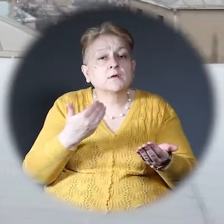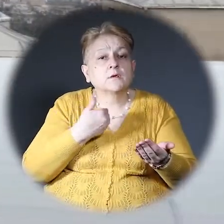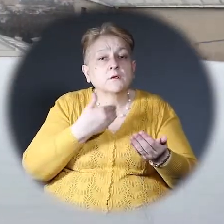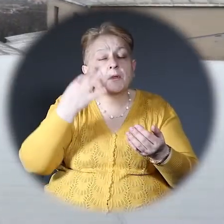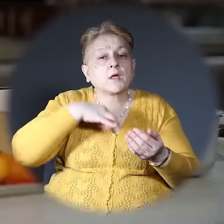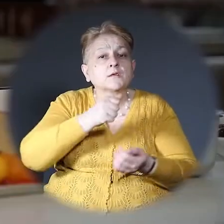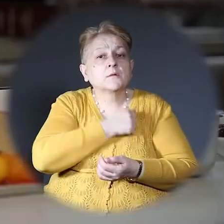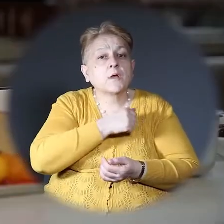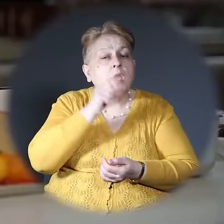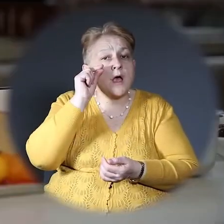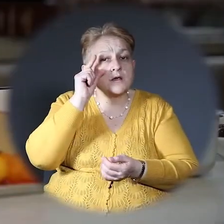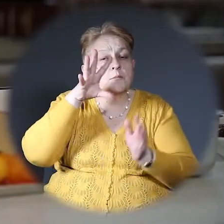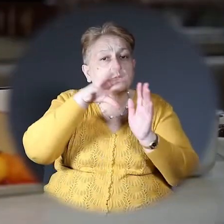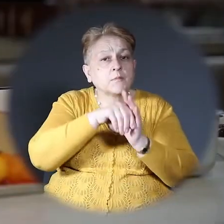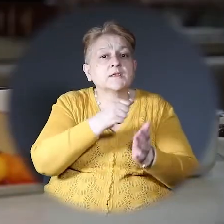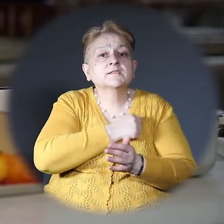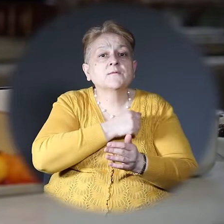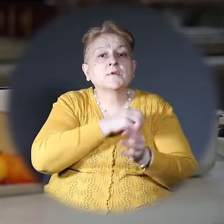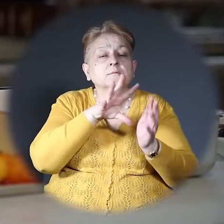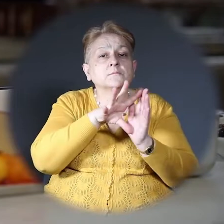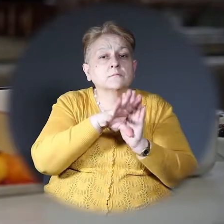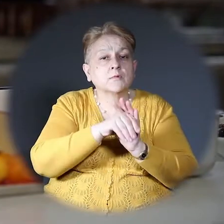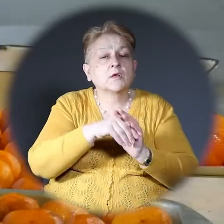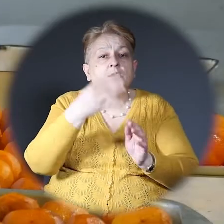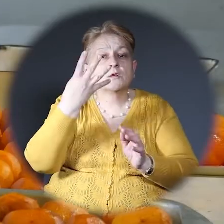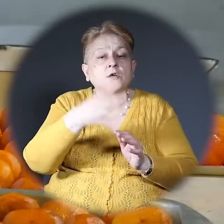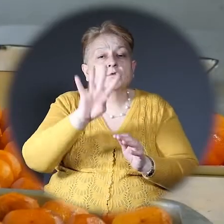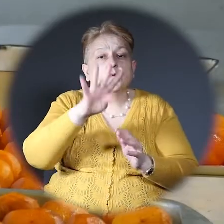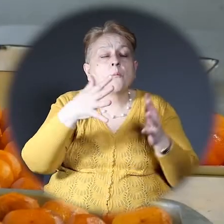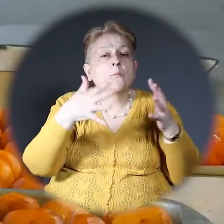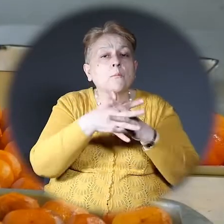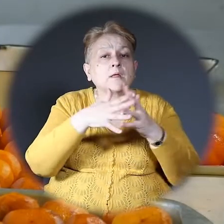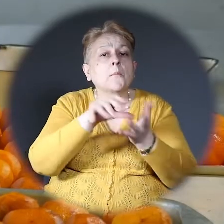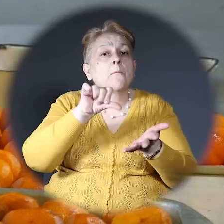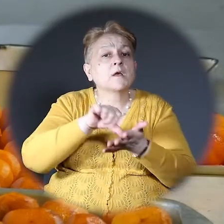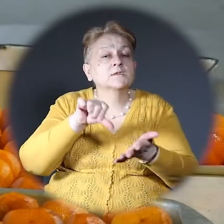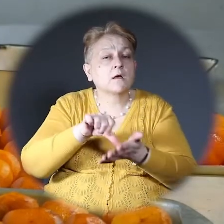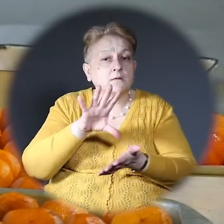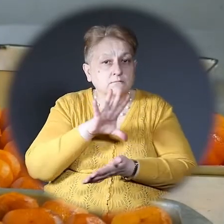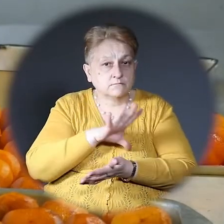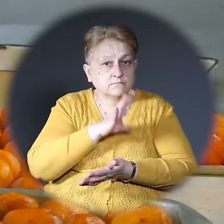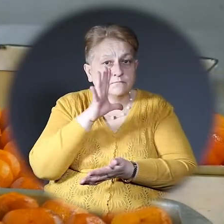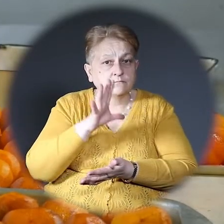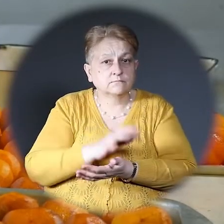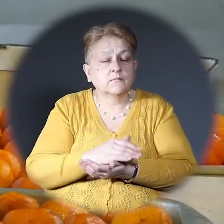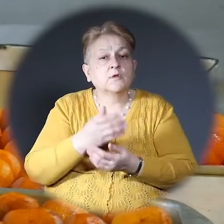Այս պահին իմ տղա ծառայում է Հայաստանի Հանրապետության զինված ուժերում 44-օրյա պատերազմի մասնակից։